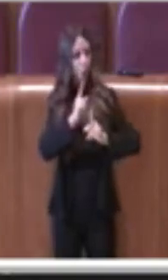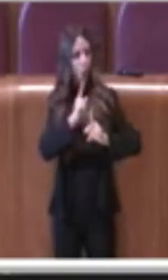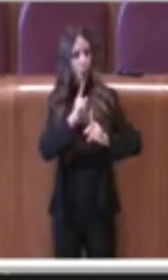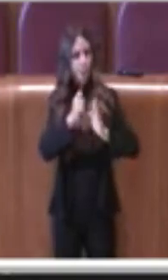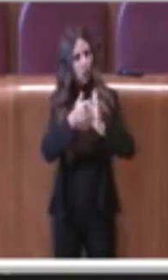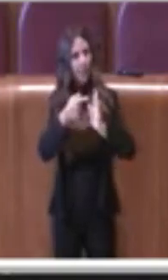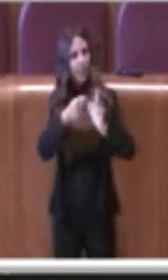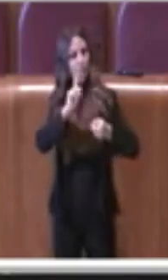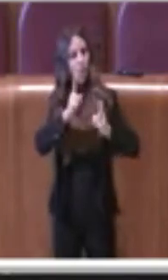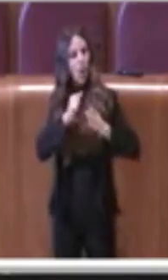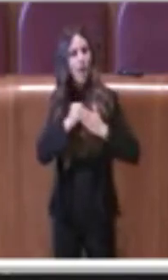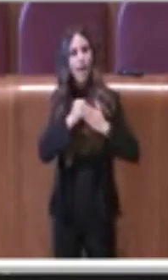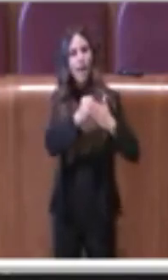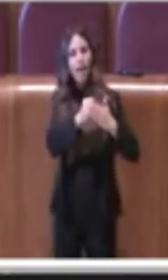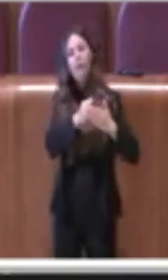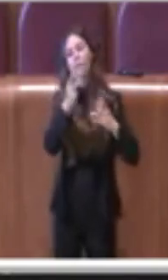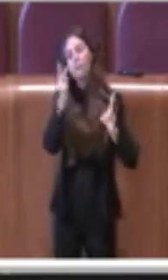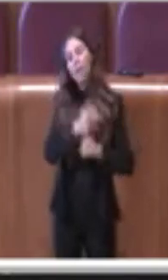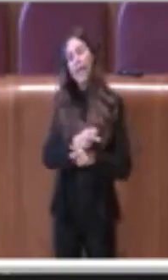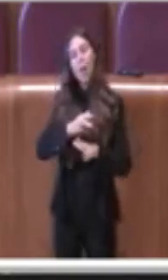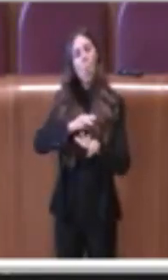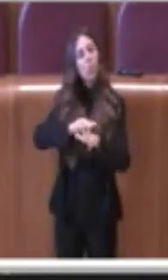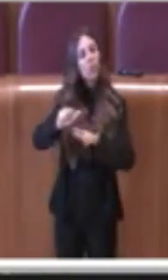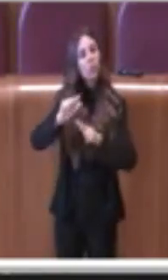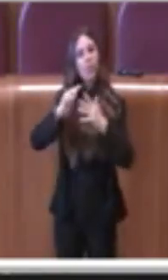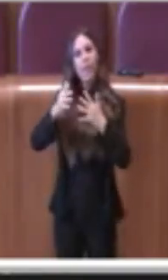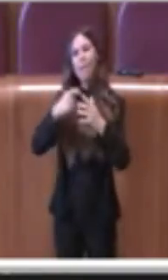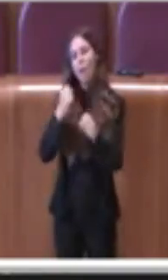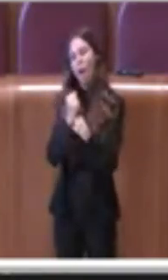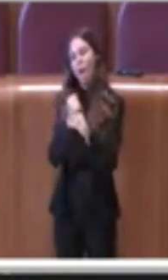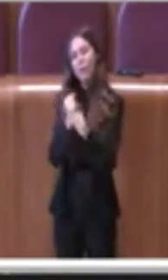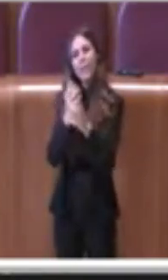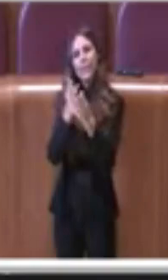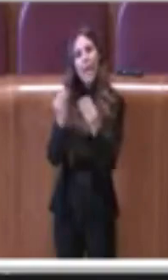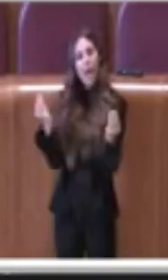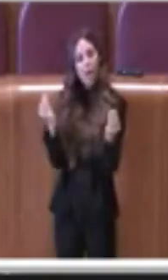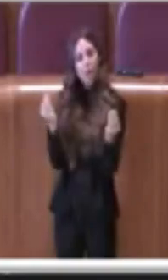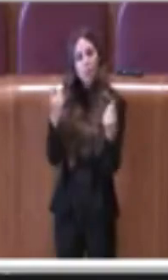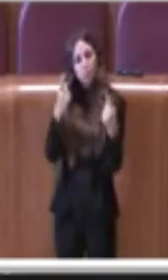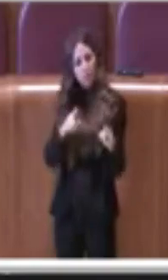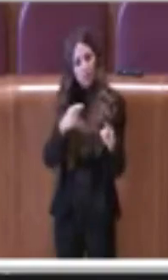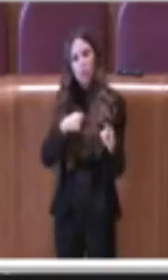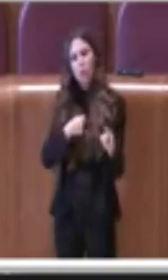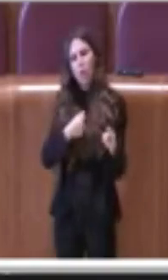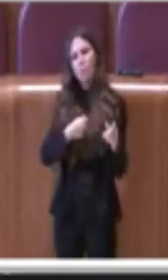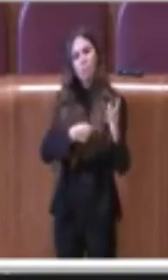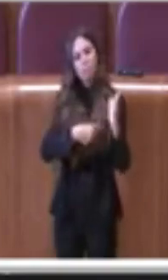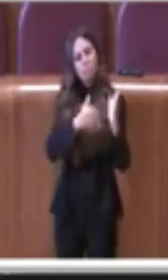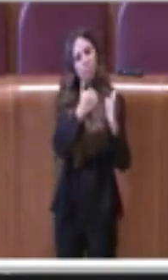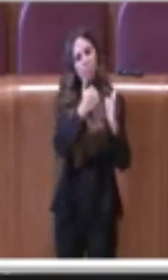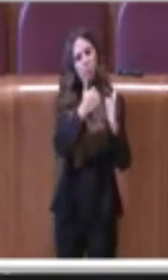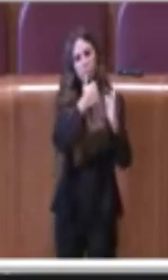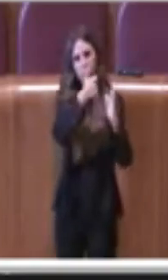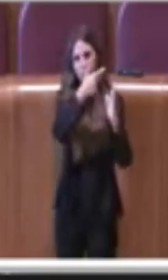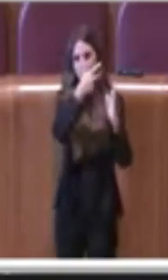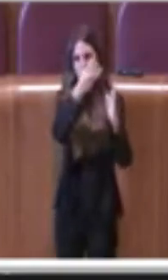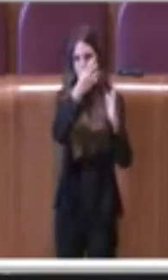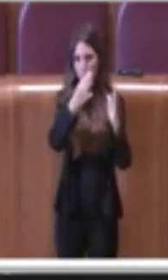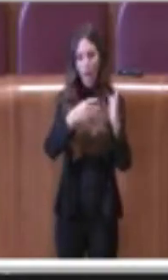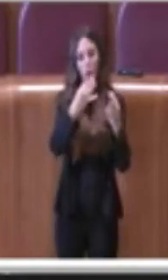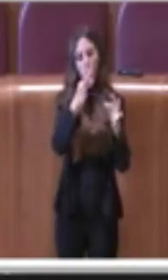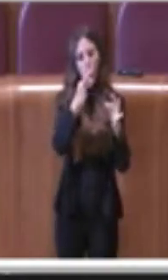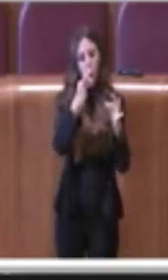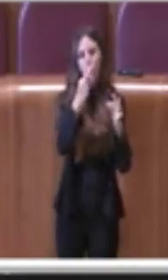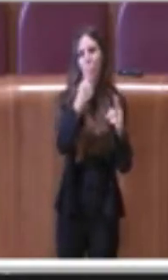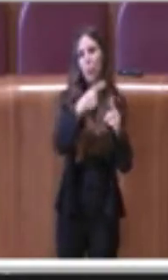Su questo il Municipio Decimo sta facendo tantissimo. Perciò, Presidente, ho elencato i vari